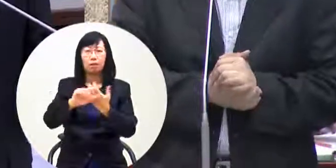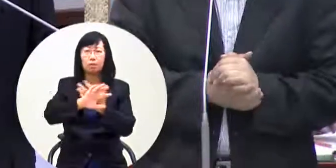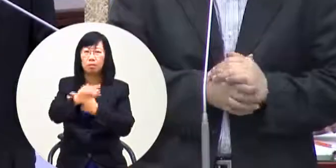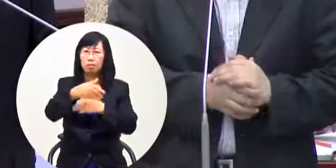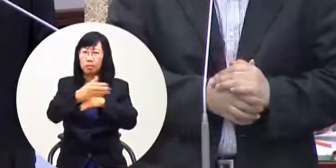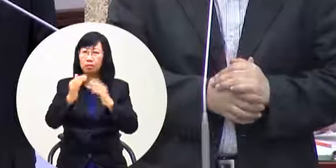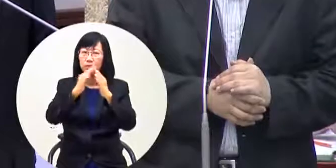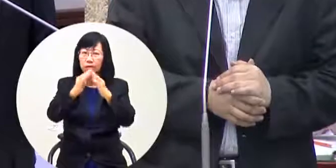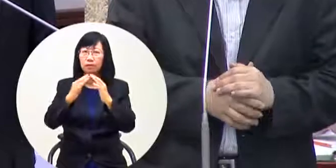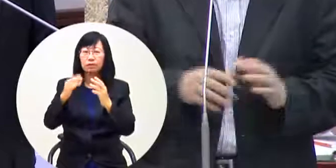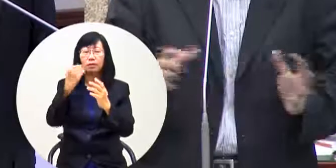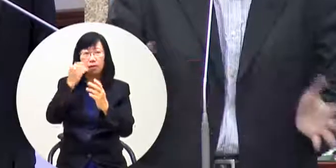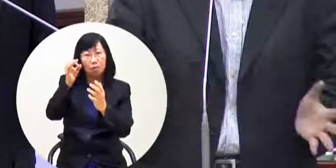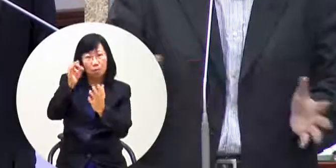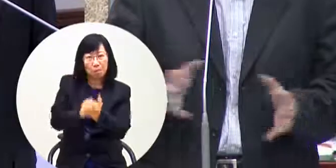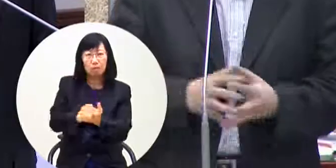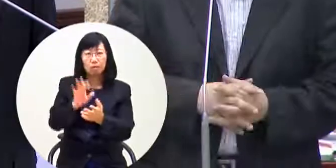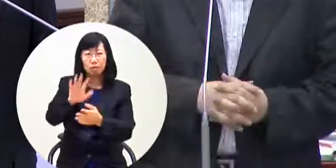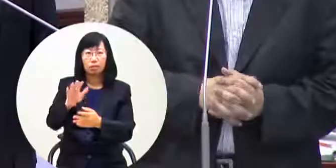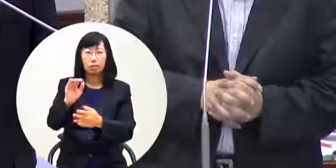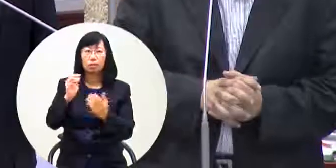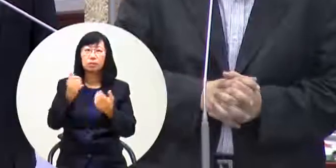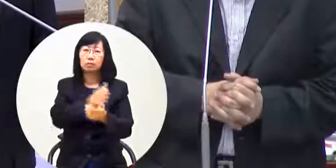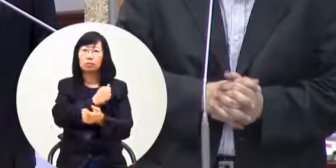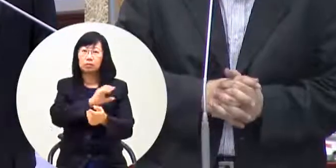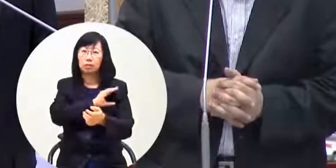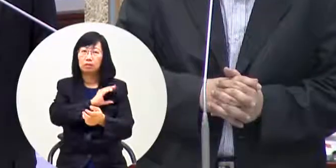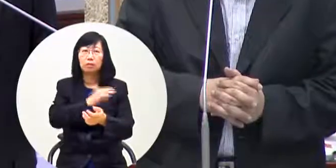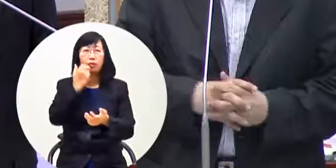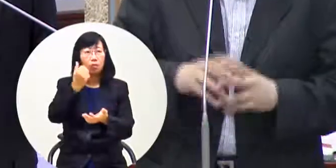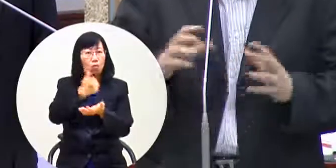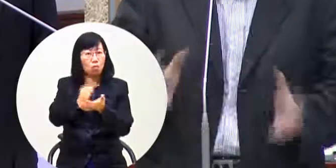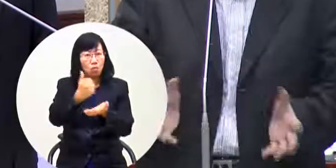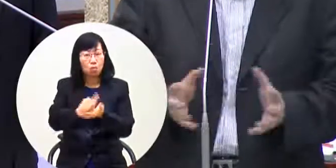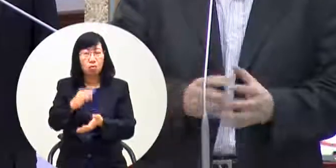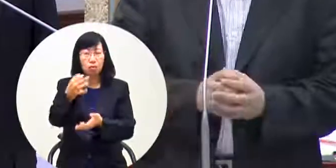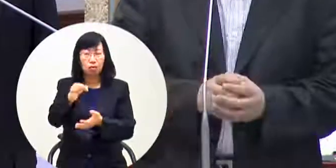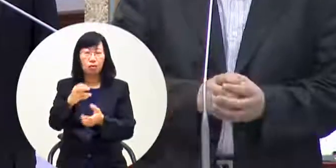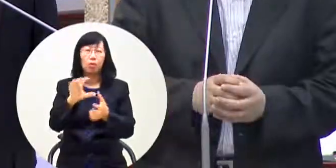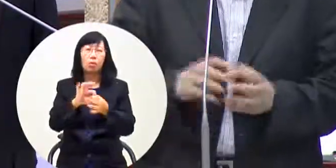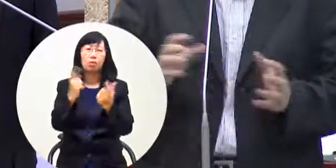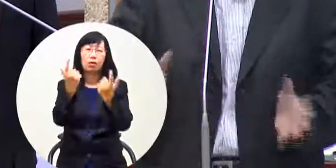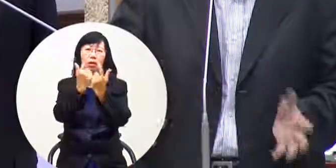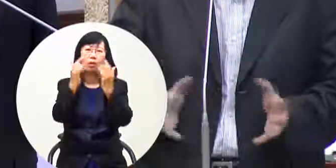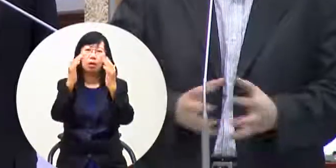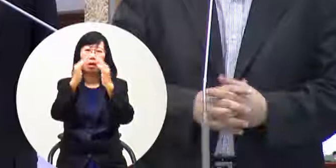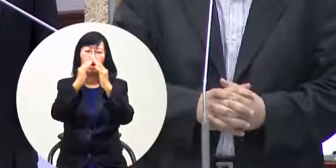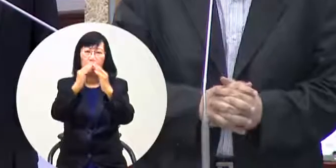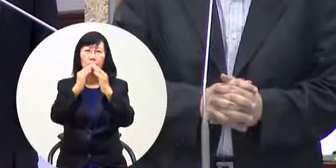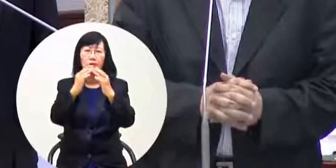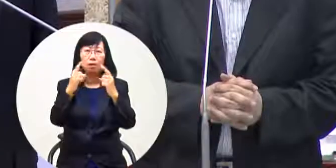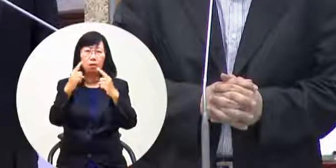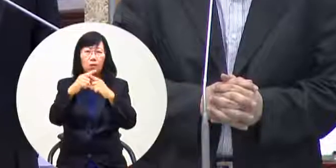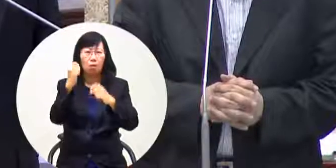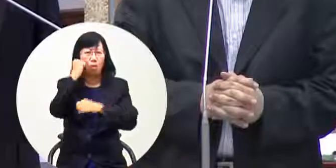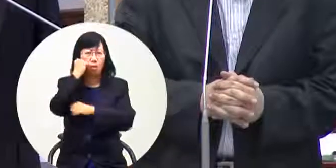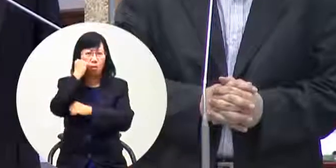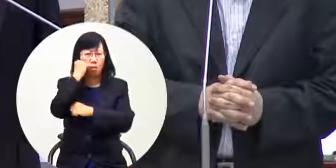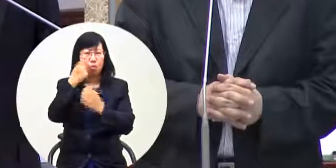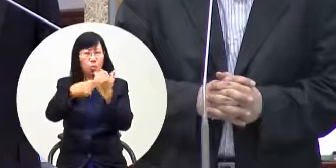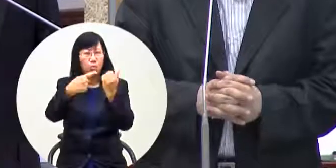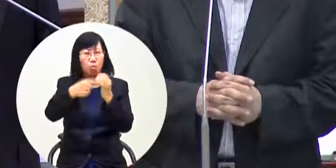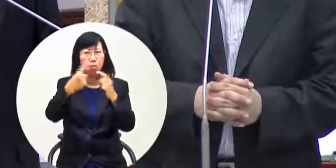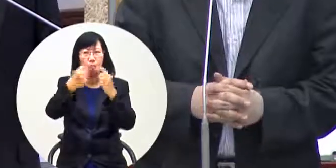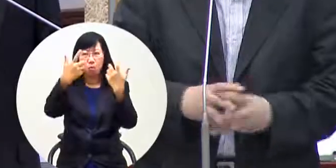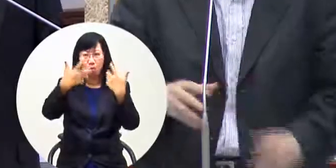送成本也要另外考虑，因为台北市的人口密集度最高，所以它其实相对来讲是占了非常多得天独厚的